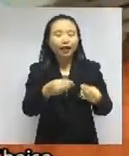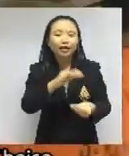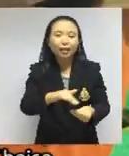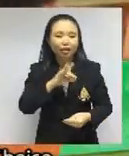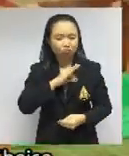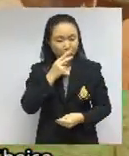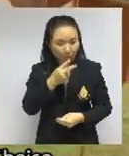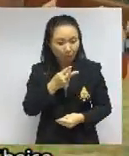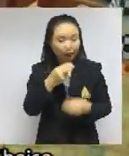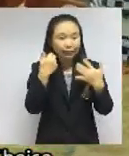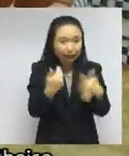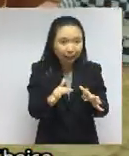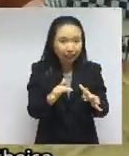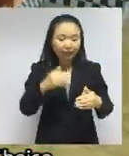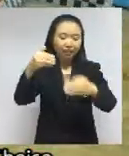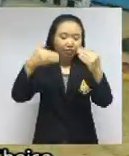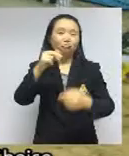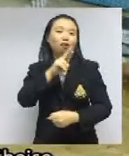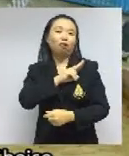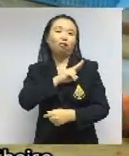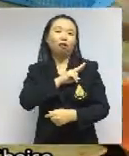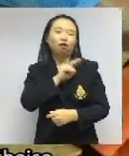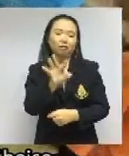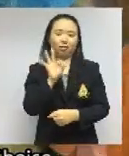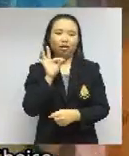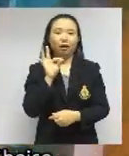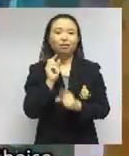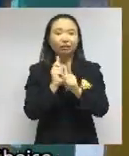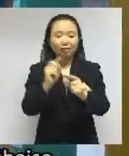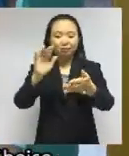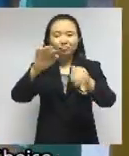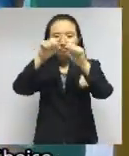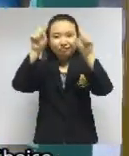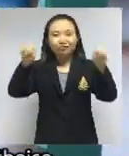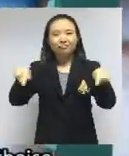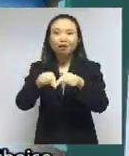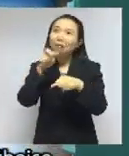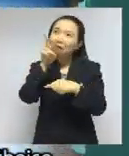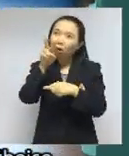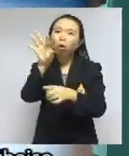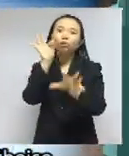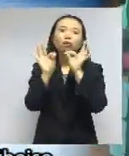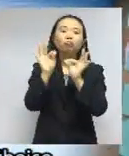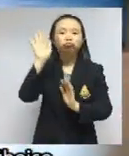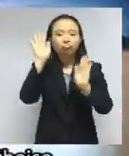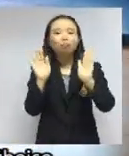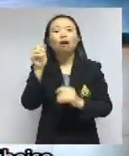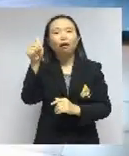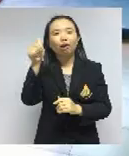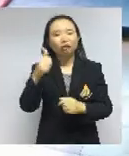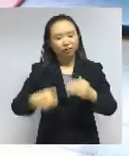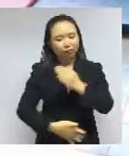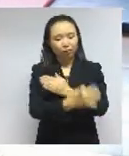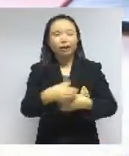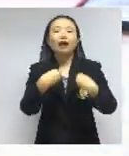นสามารถที่จะเลือกทำกิจกรรมต่างๆเหล่านี้ได้จากกระดาน Play Choice นะคะต